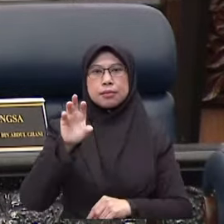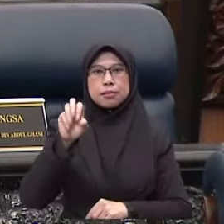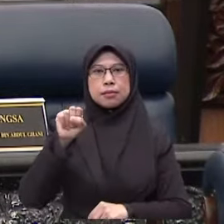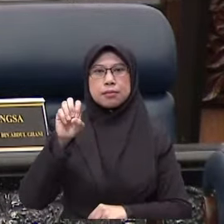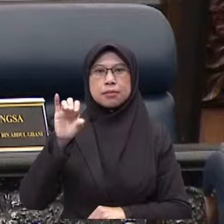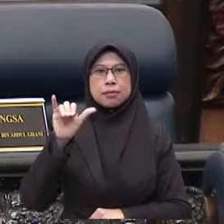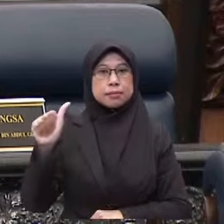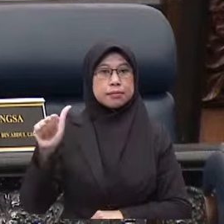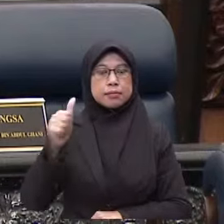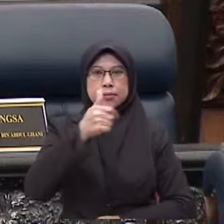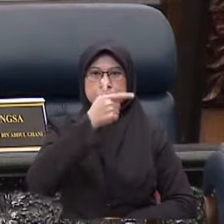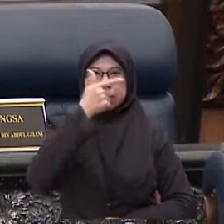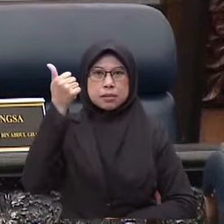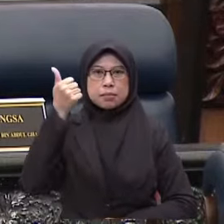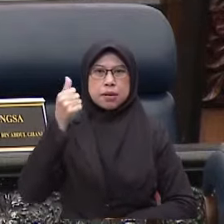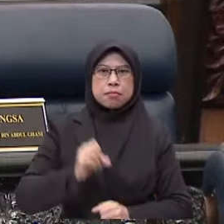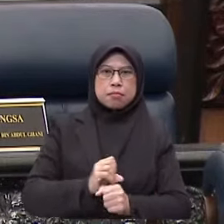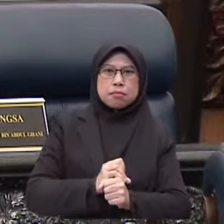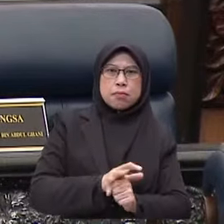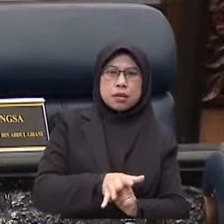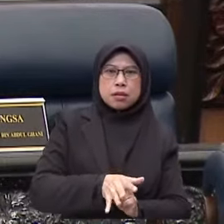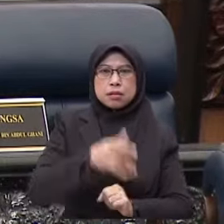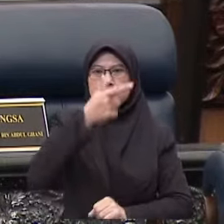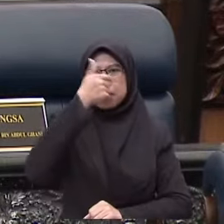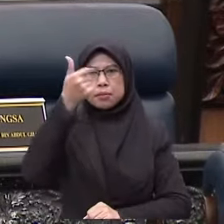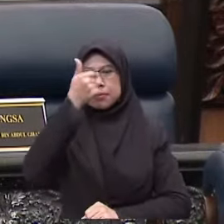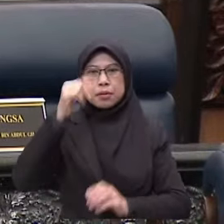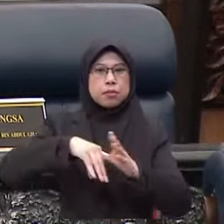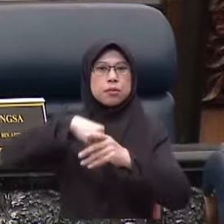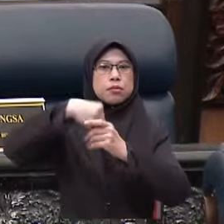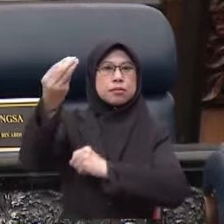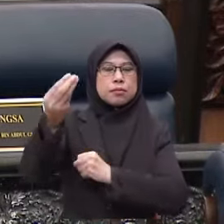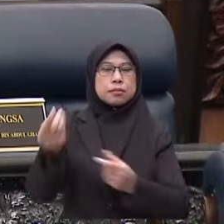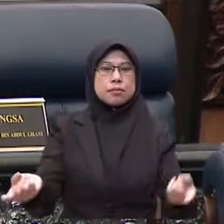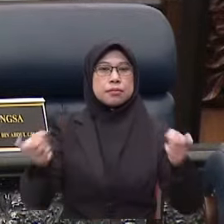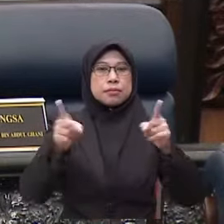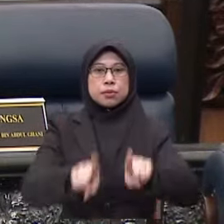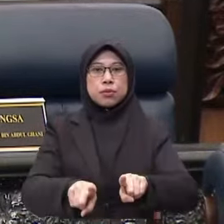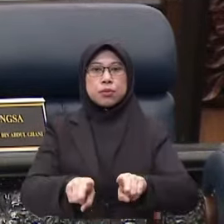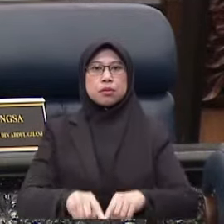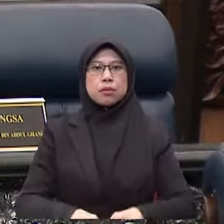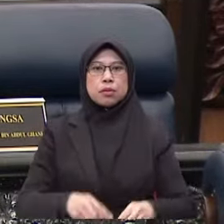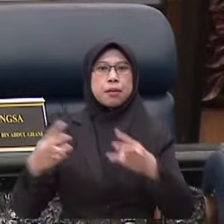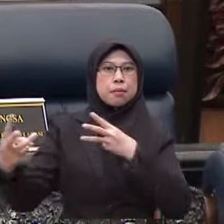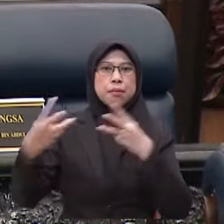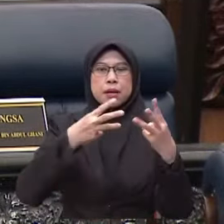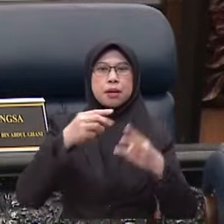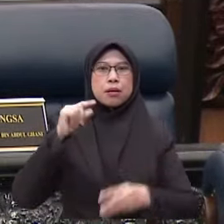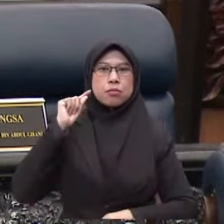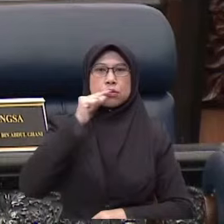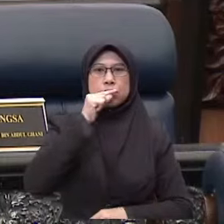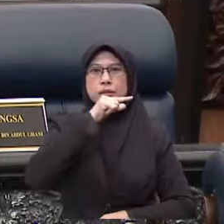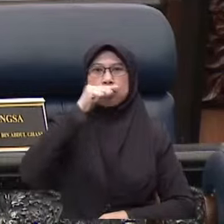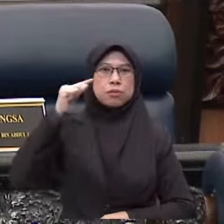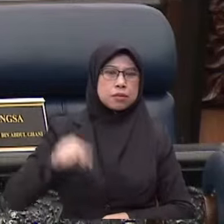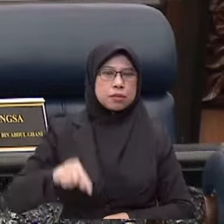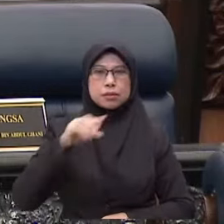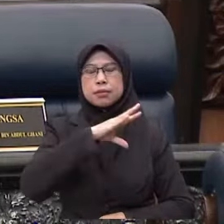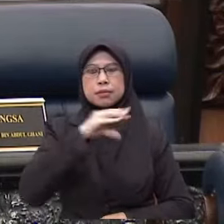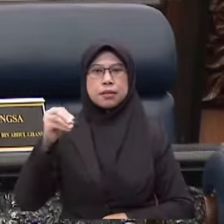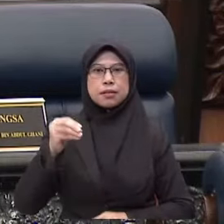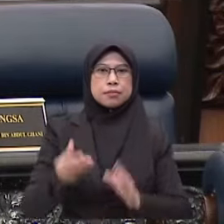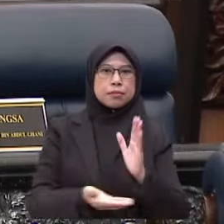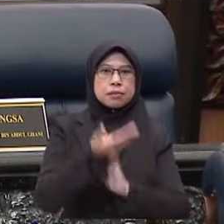adalah ekoran kesan daripada pbagai faktor luar seperti perang Rusia dan ukrain kenaikan kos